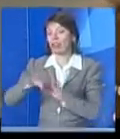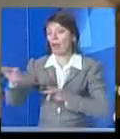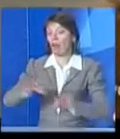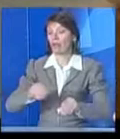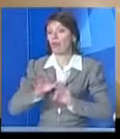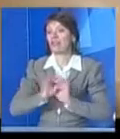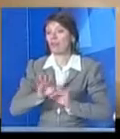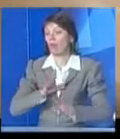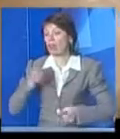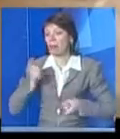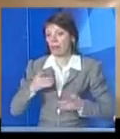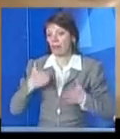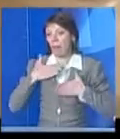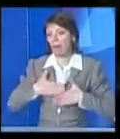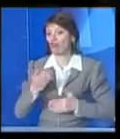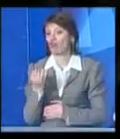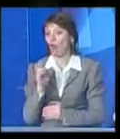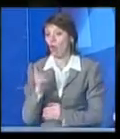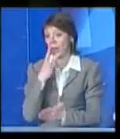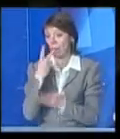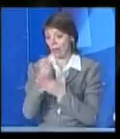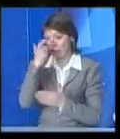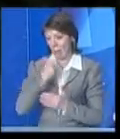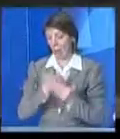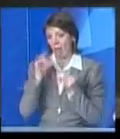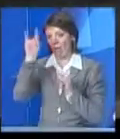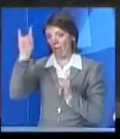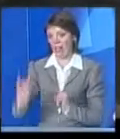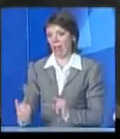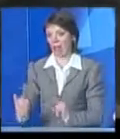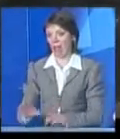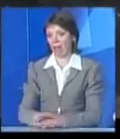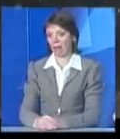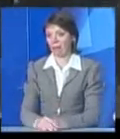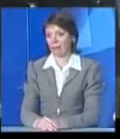що були по-справжньому приємно шоковані, побачивши себе на вітринах.